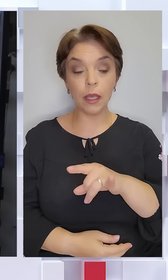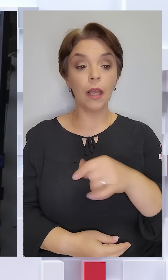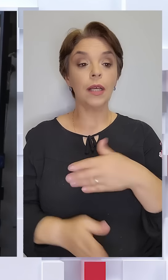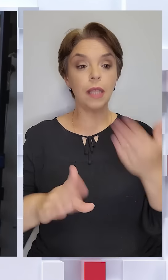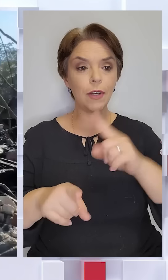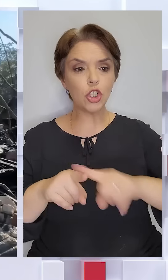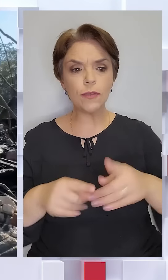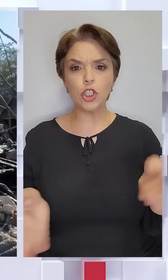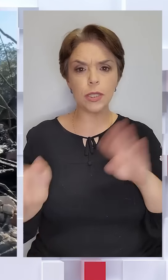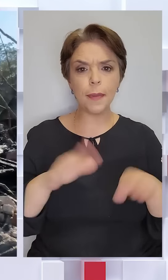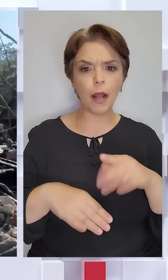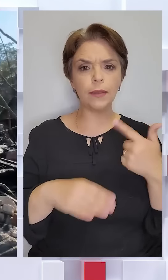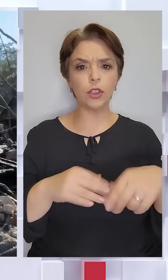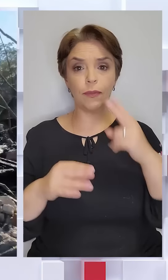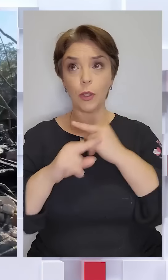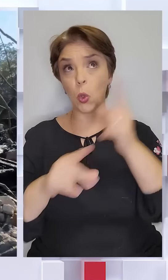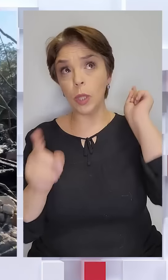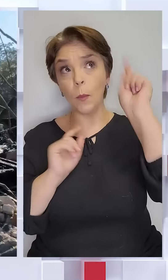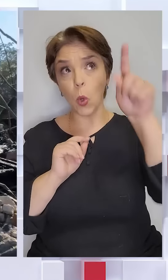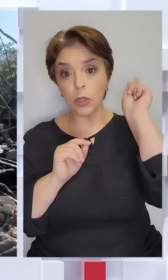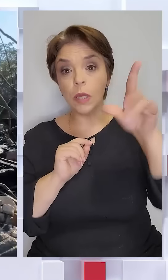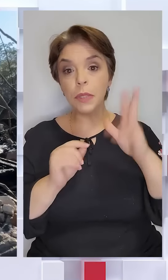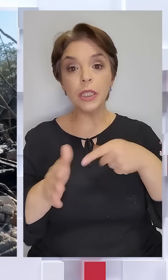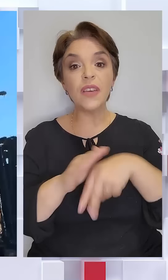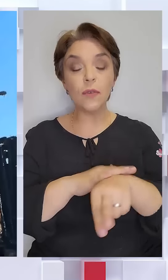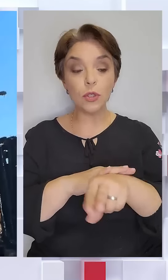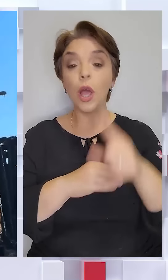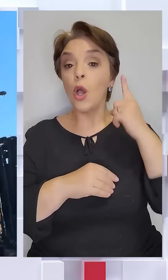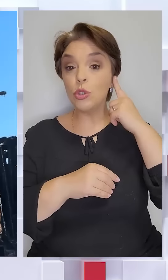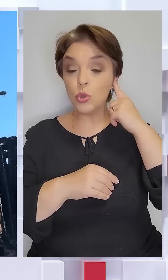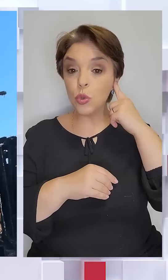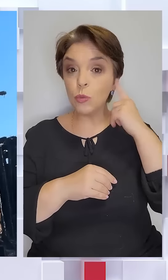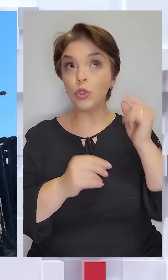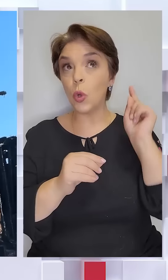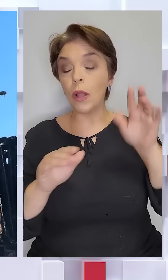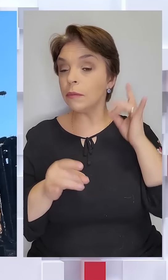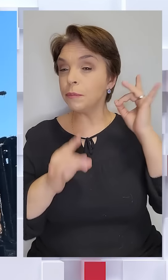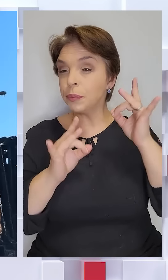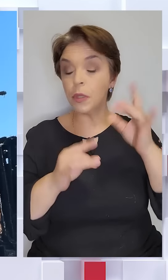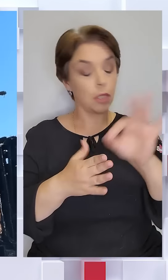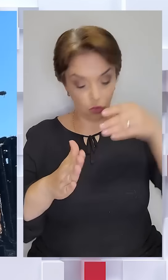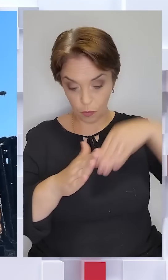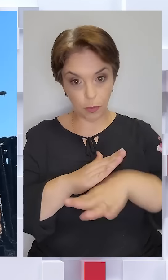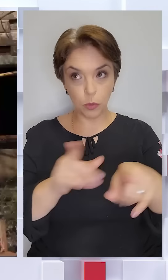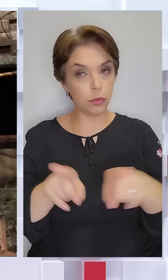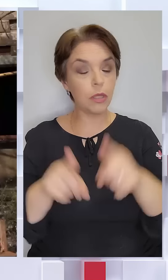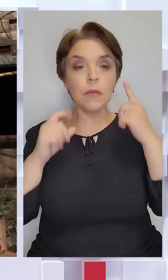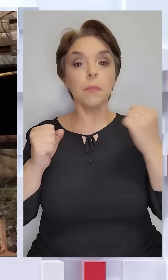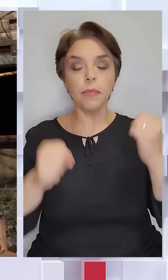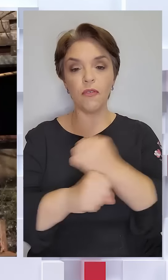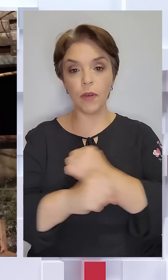Давай швидше збиратися. Вже два дрони пролетіли, і ми тільки вийшли. Чуємо, що летить, то відразу у підвал, а потім такий